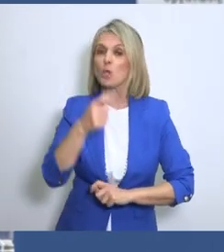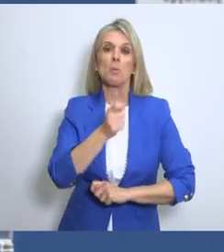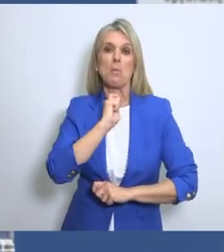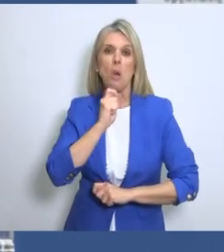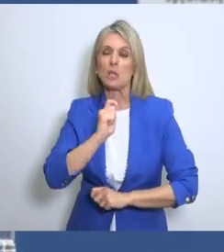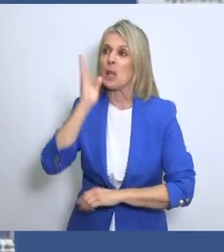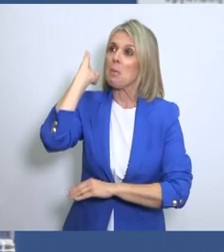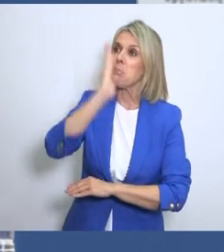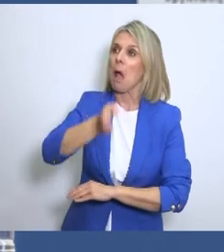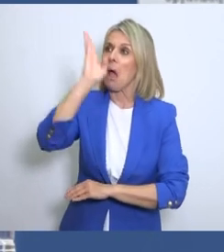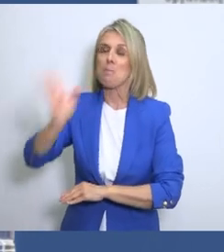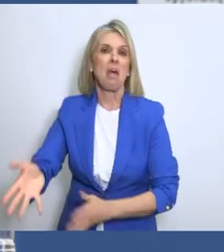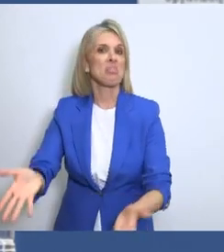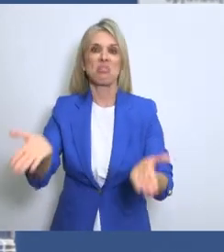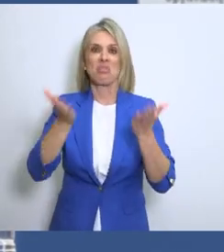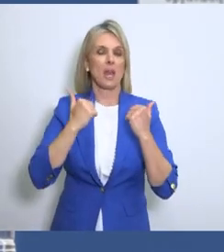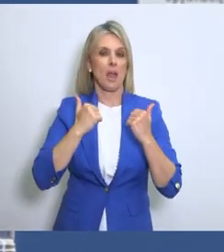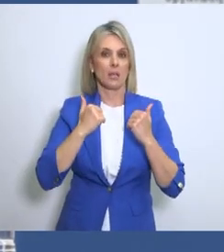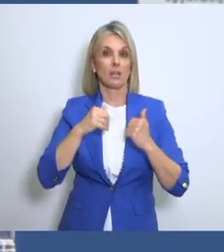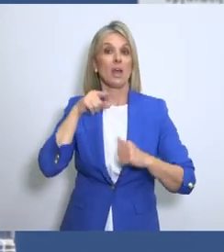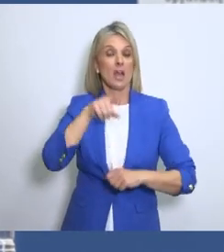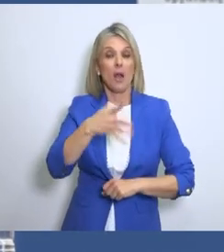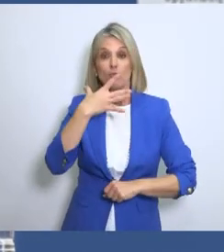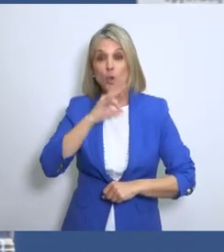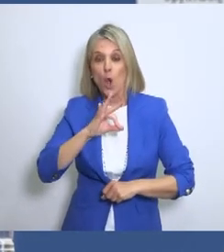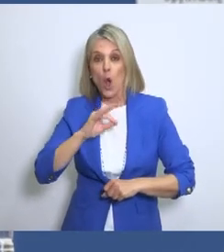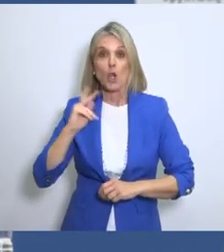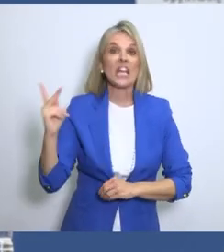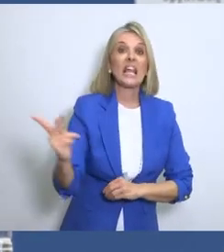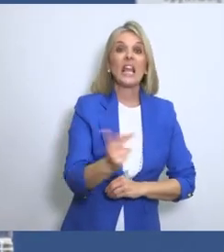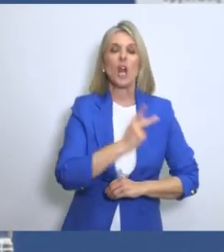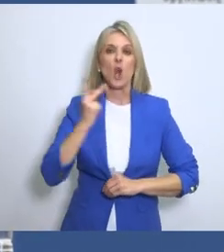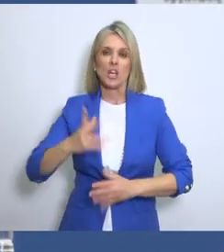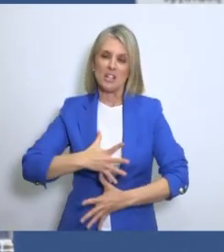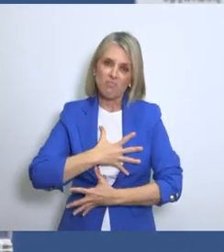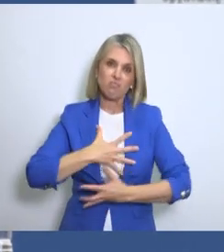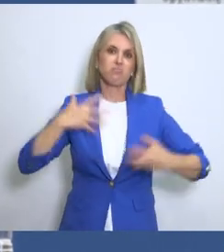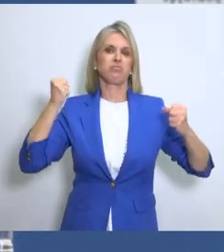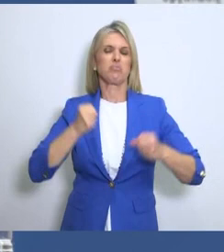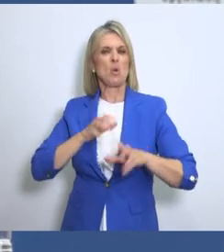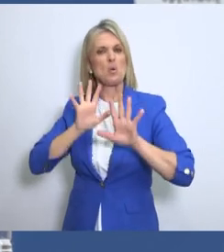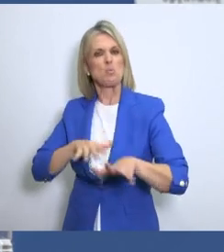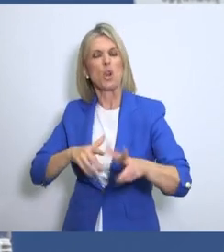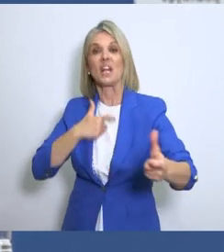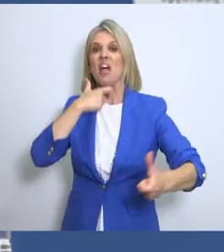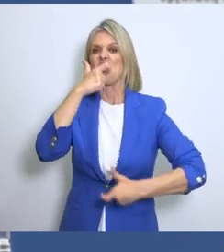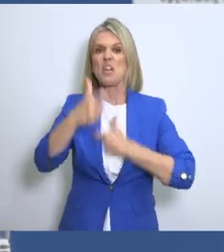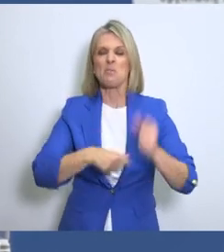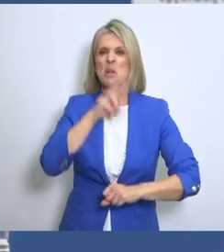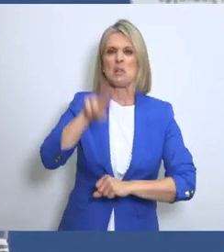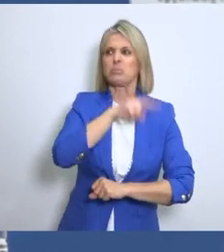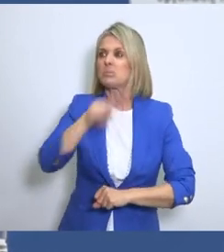μεγάλες κινητοποιήσεις, η κοινωνική έκρηξη που ακολούθησε τα Τέμπη, έδειξε καθαρά τη μαζική απόρριψη όλου του επίσημου πολιτικού